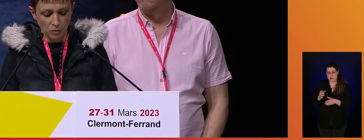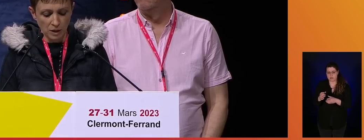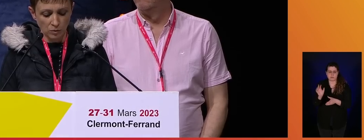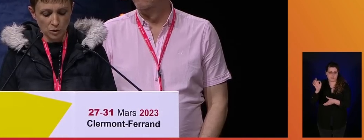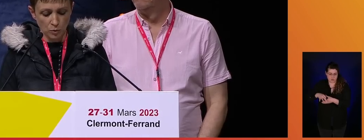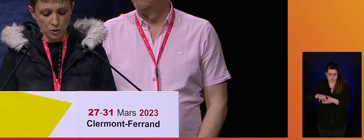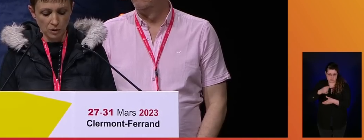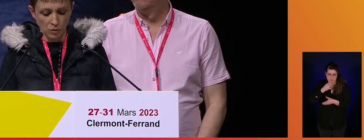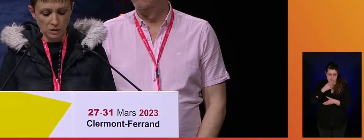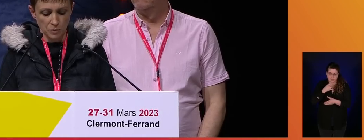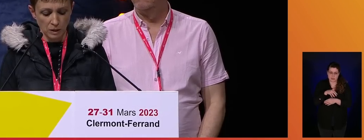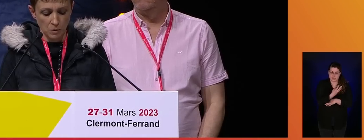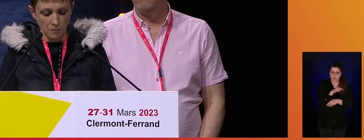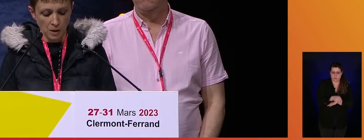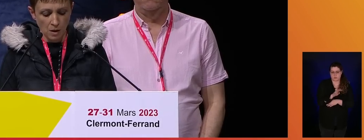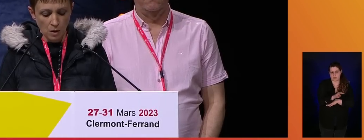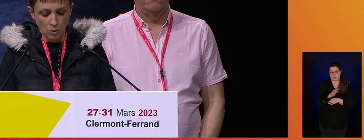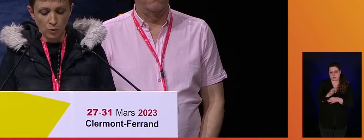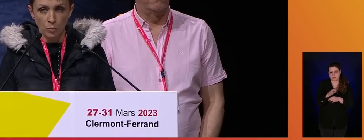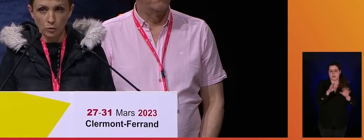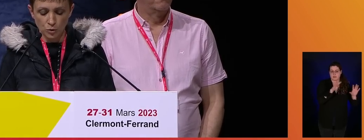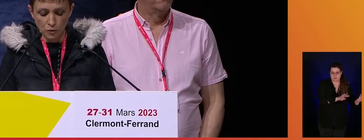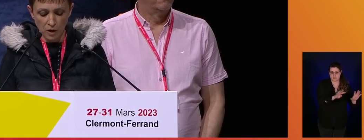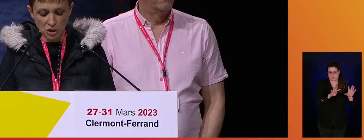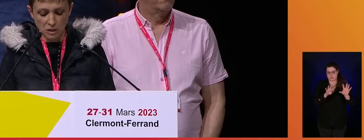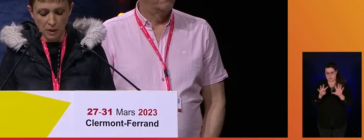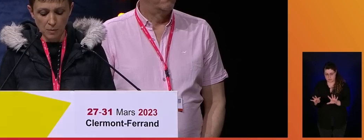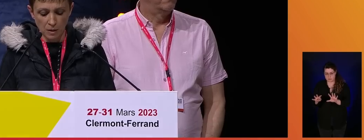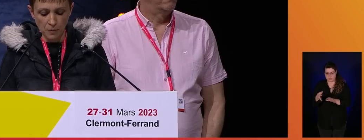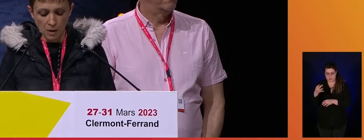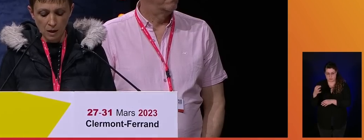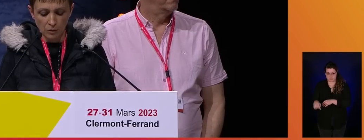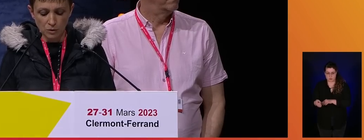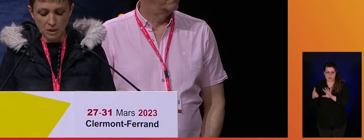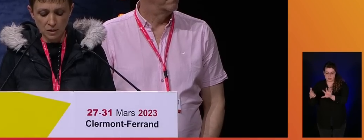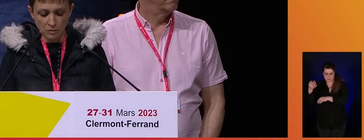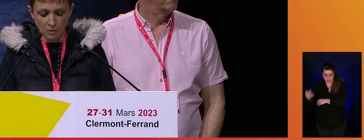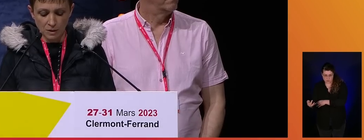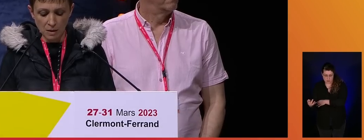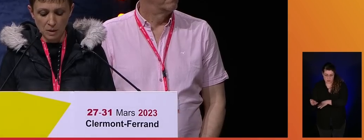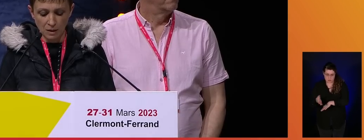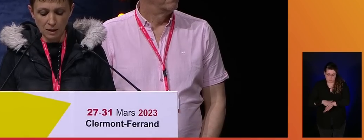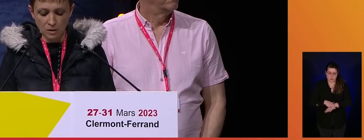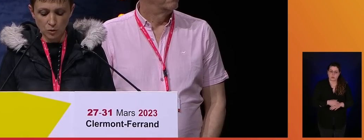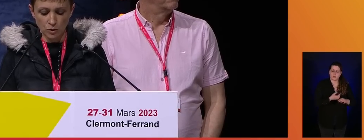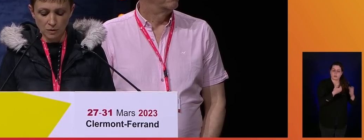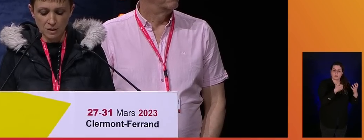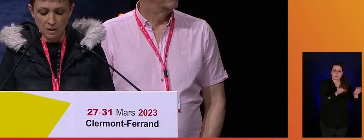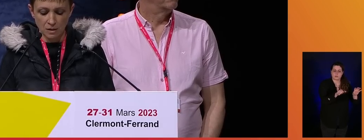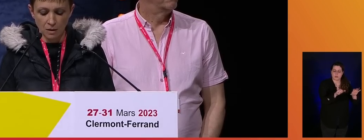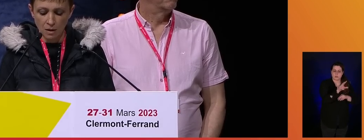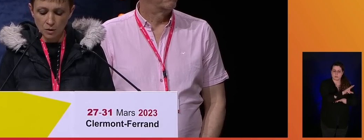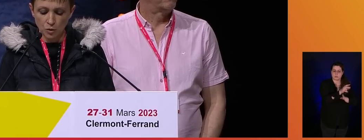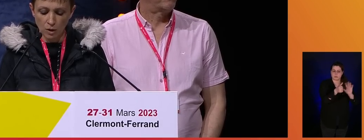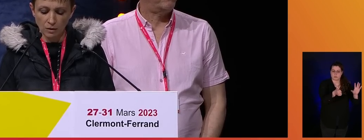99,14% des voix disponibles. Le nombre de suffrages exprimés est de 531